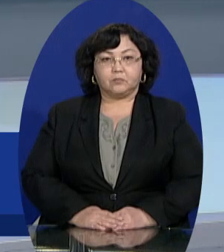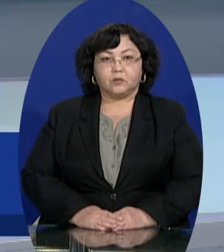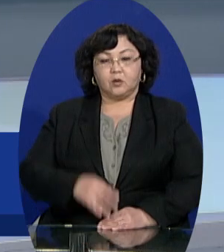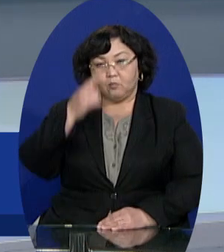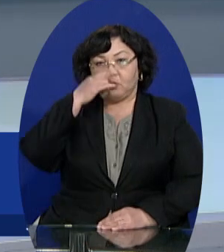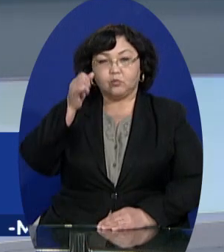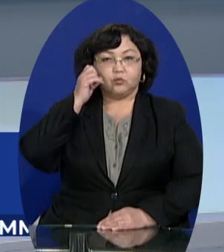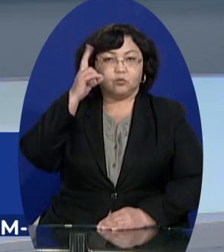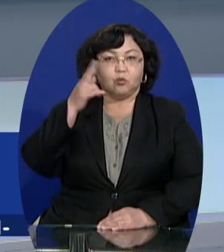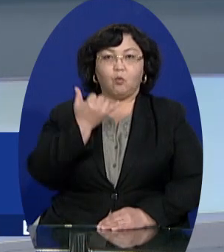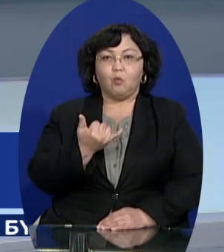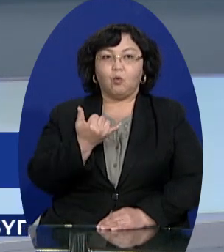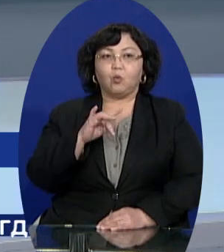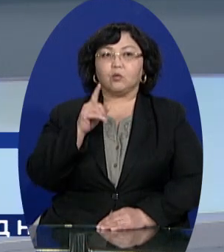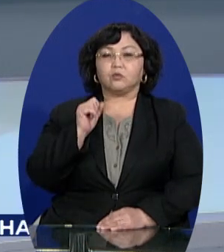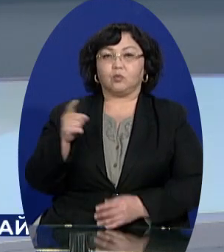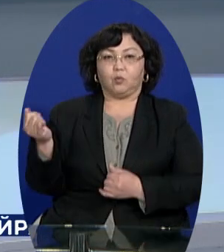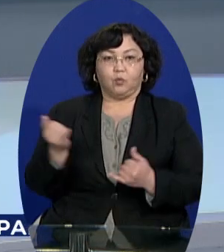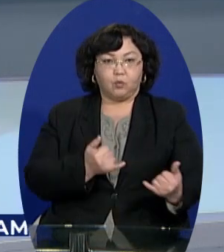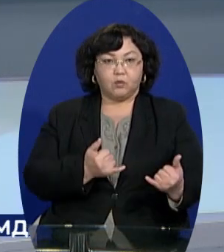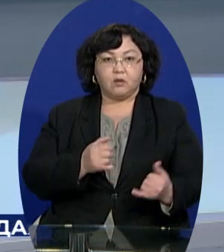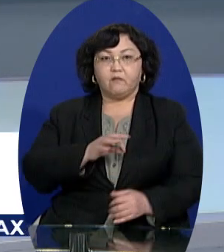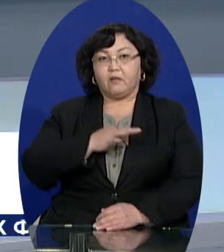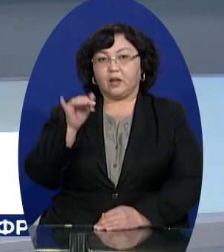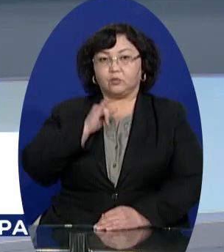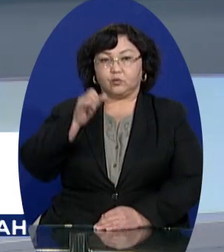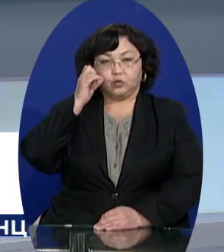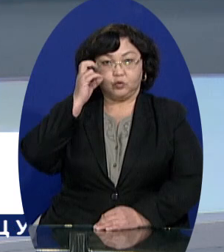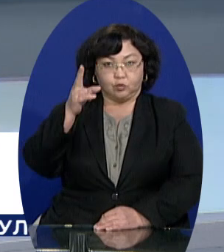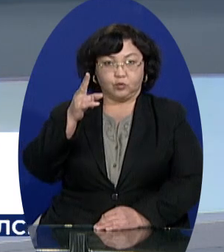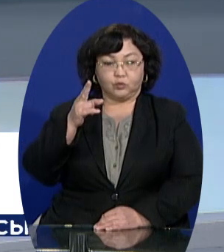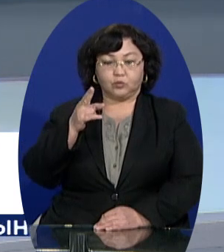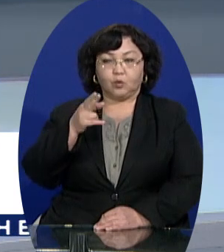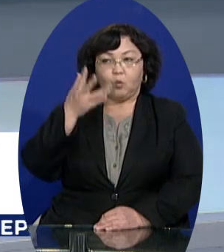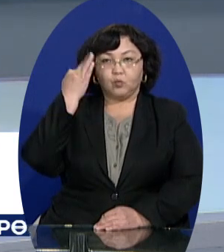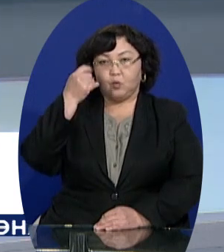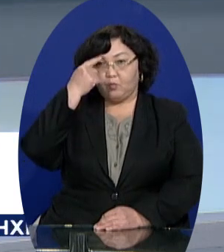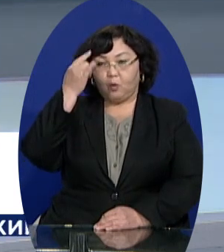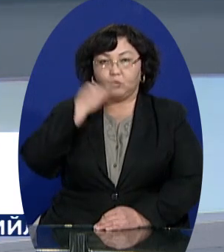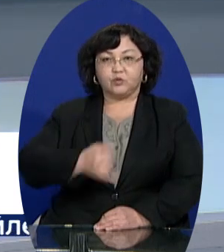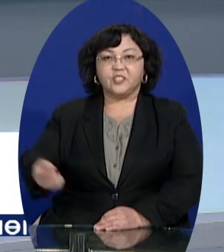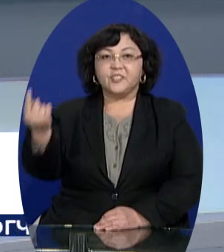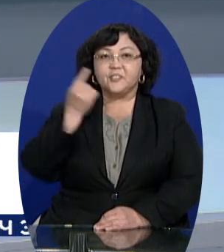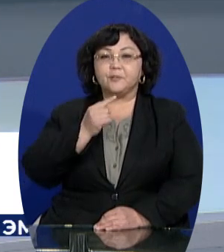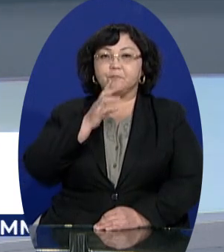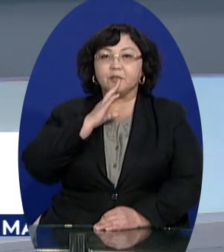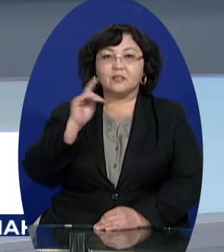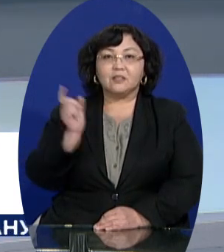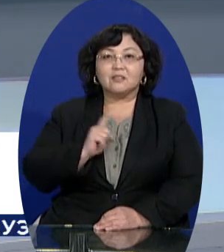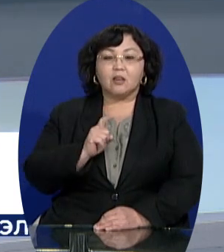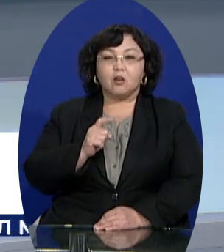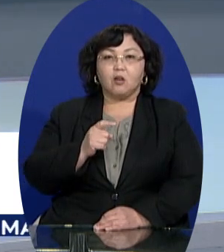Монгол улсын ерөнхийлөгч Ухнаагийн хүрс сүхээ урилгаар бүгд найрамдах Франц улсын ерөнхийлөгч Эммануэл Макрон Монгол улсад 2023 оны 5 дугаар